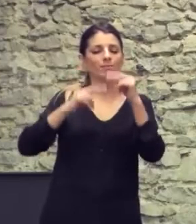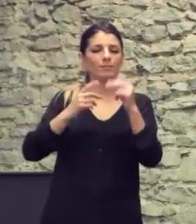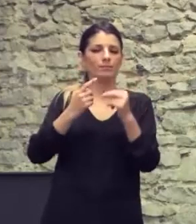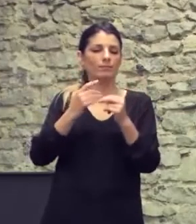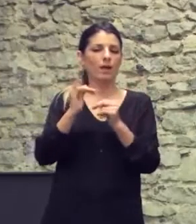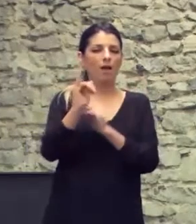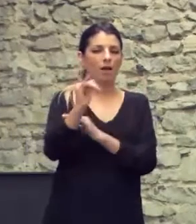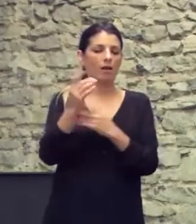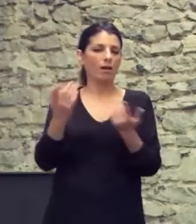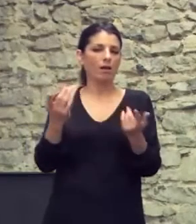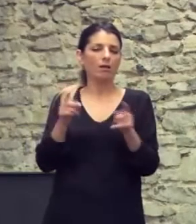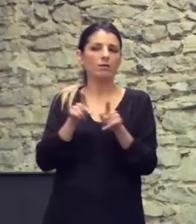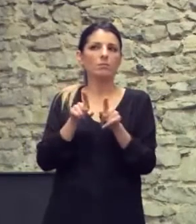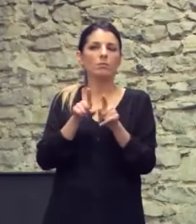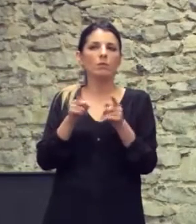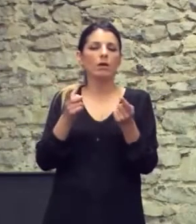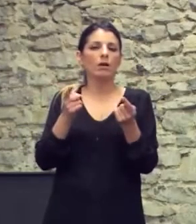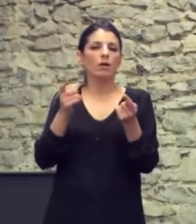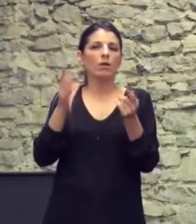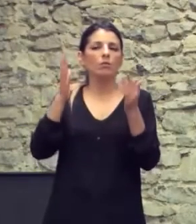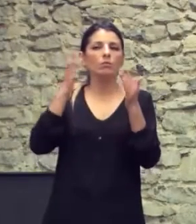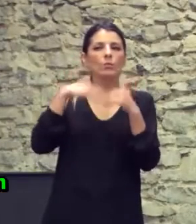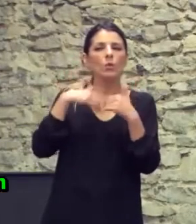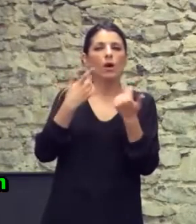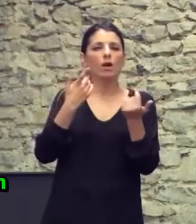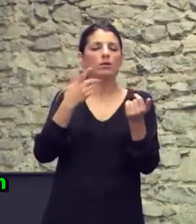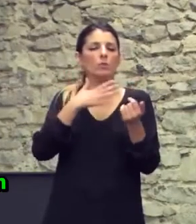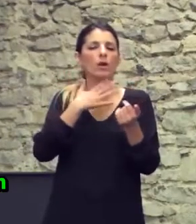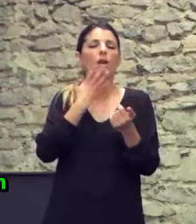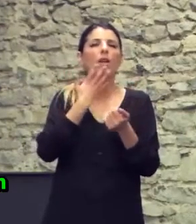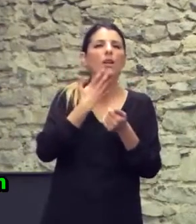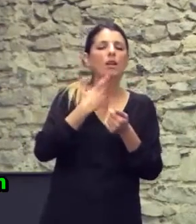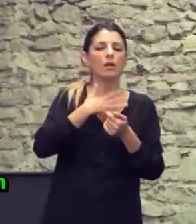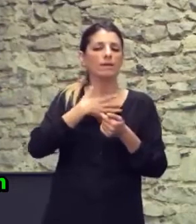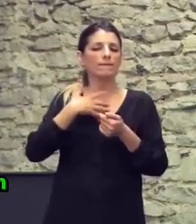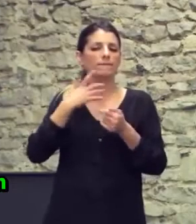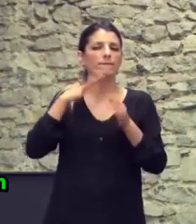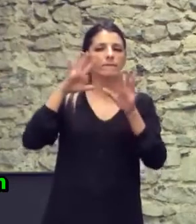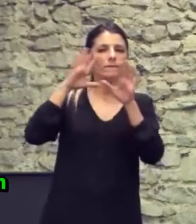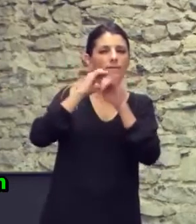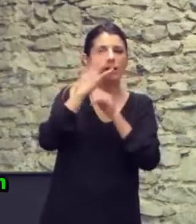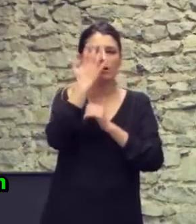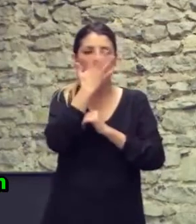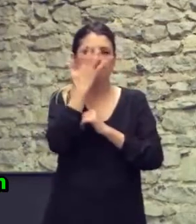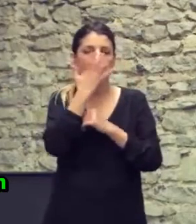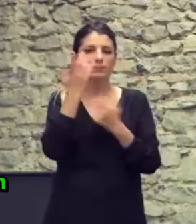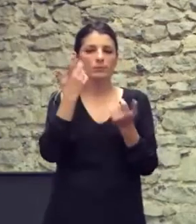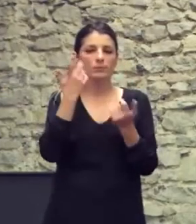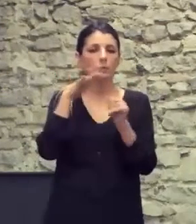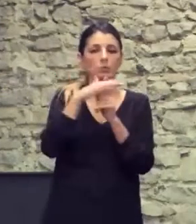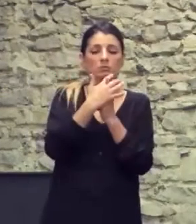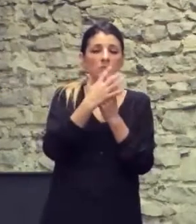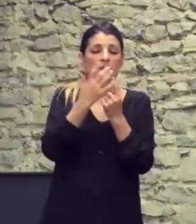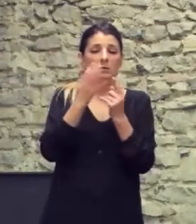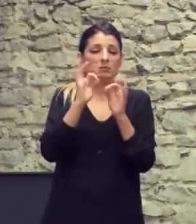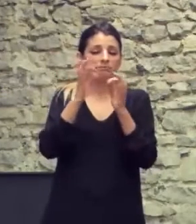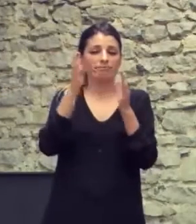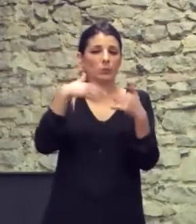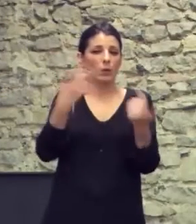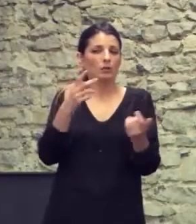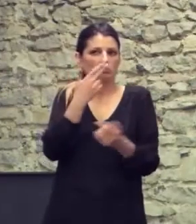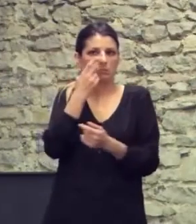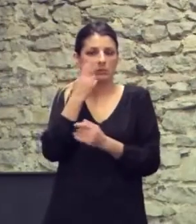egiten nola baiteko desira misteriotsu batez, hitz egiten du kontestu konkretu batean eraikitzen den zerbait, ez? Hau interesatzen